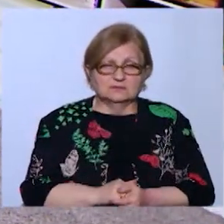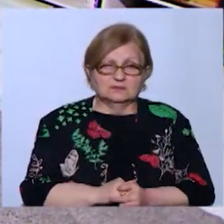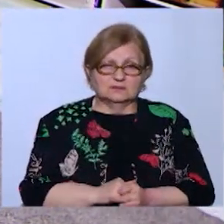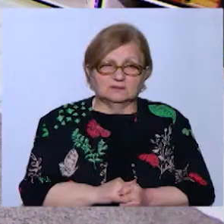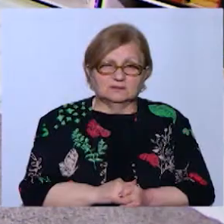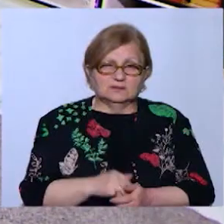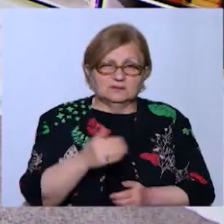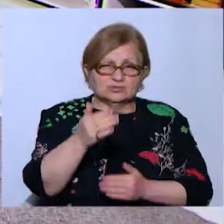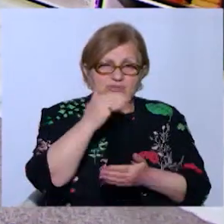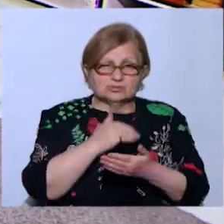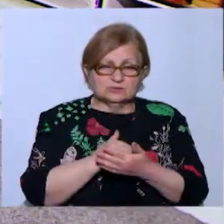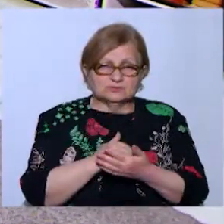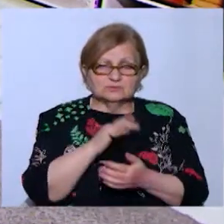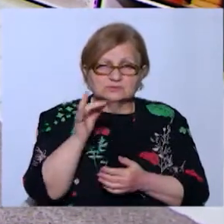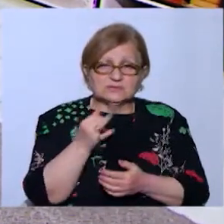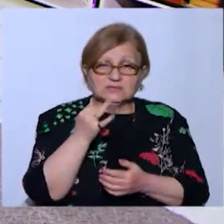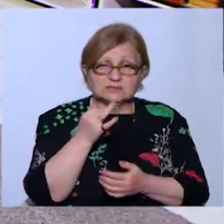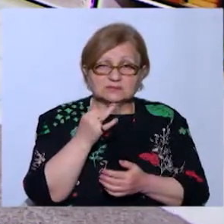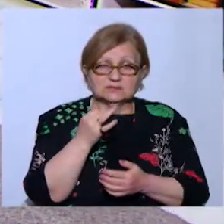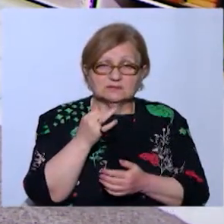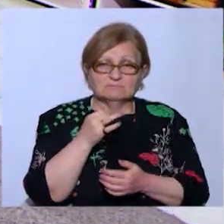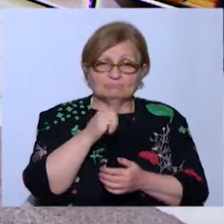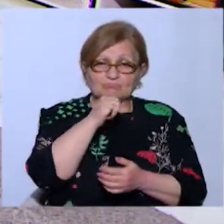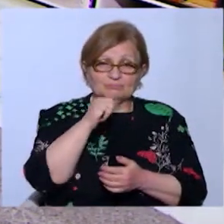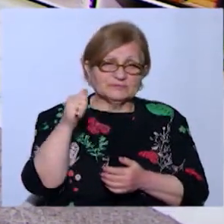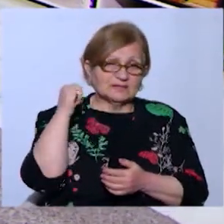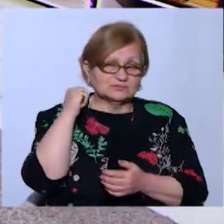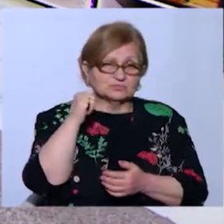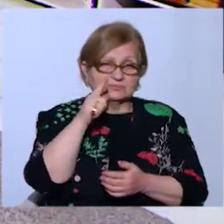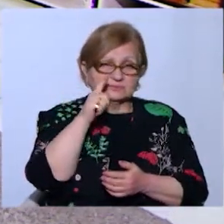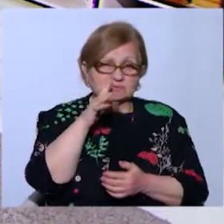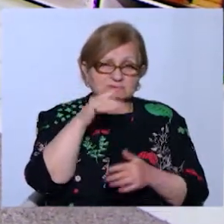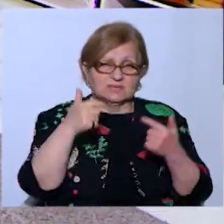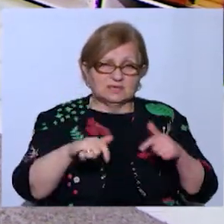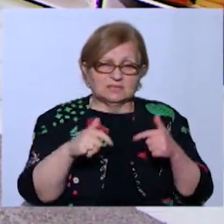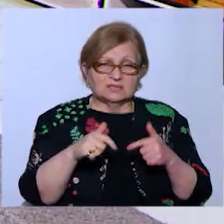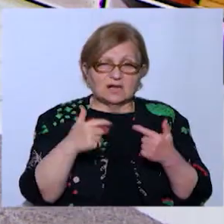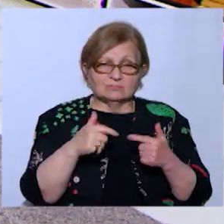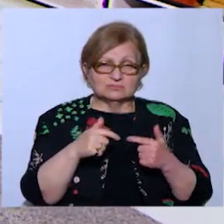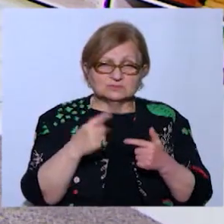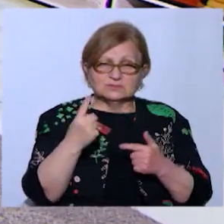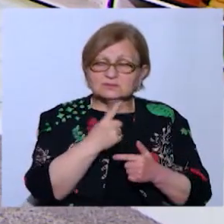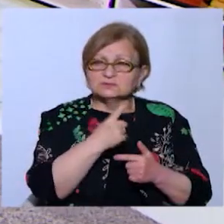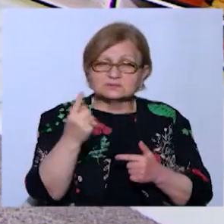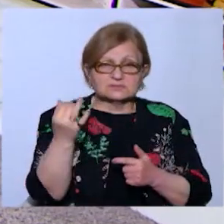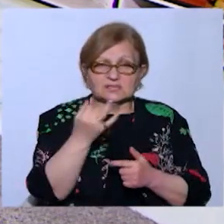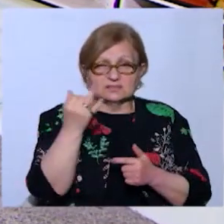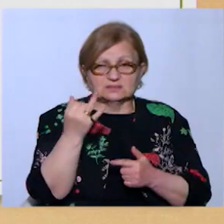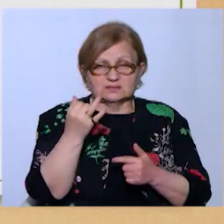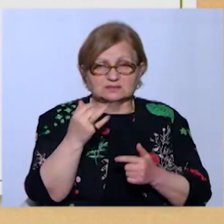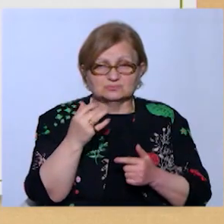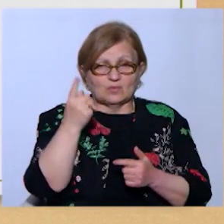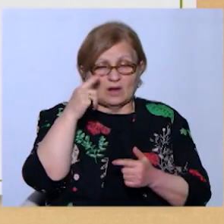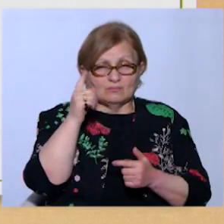შემდეგი არის ასეთი საკმაოდ საინტერესო გასული სასწავლო წლის გამოცდის ერთ-ერთი ყველაზე საინტერესო